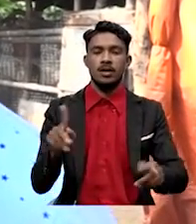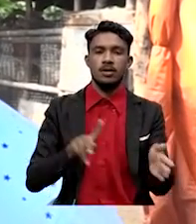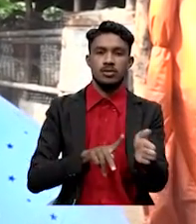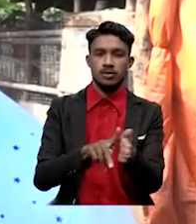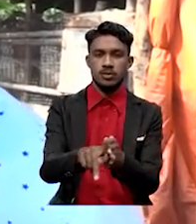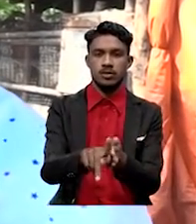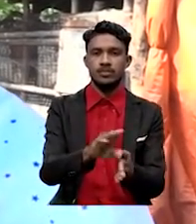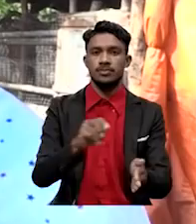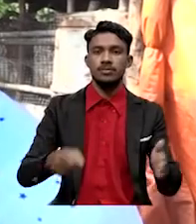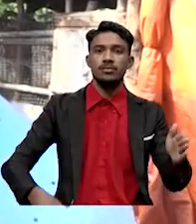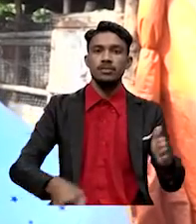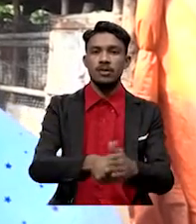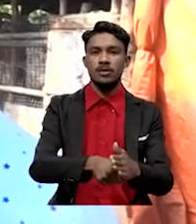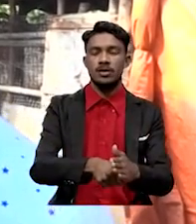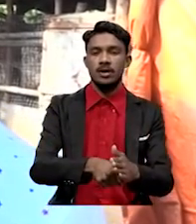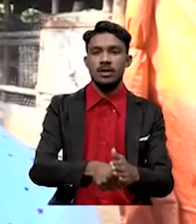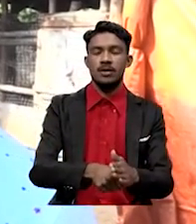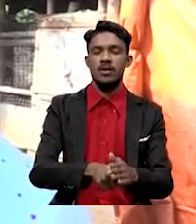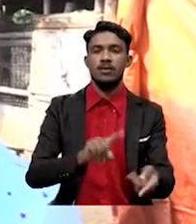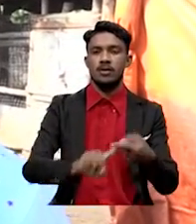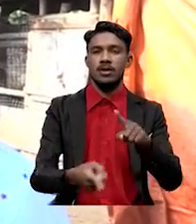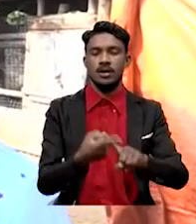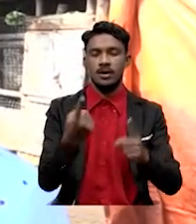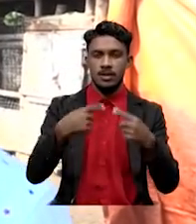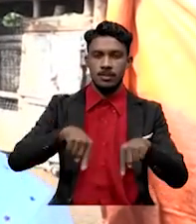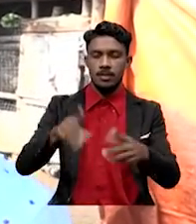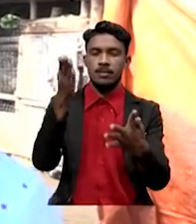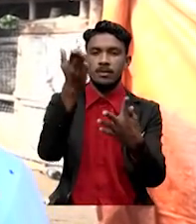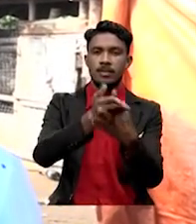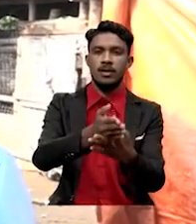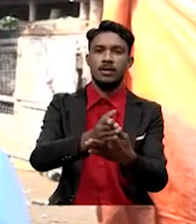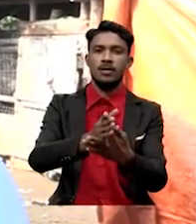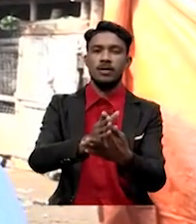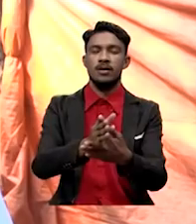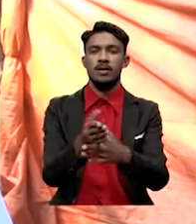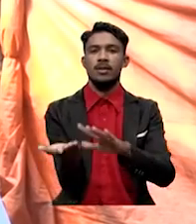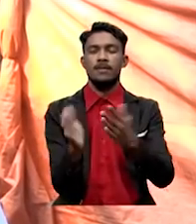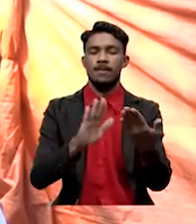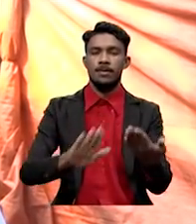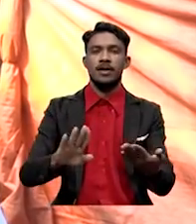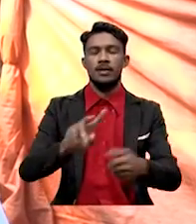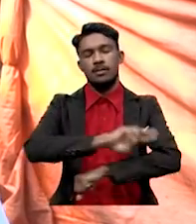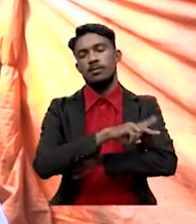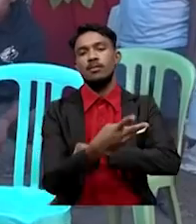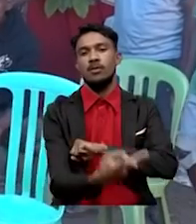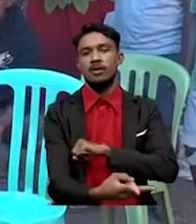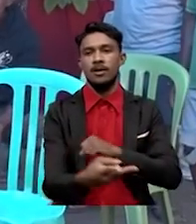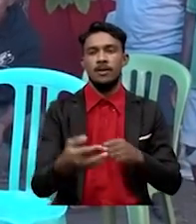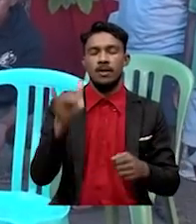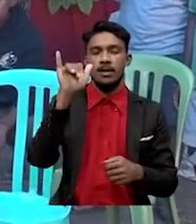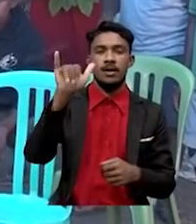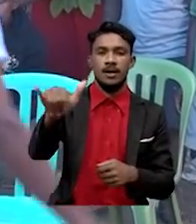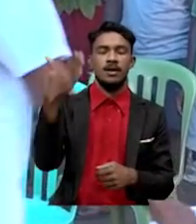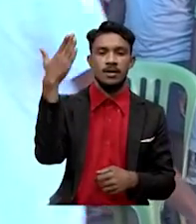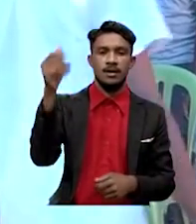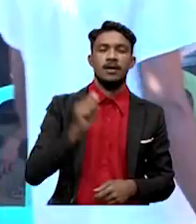hore kolegane tama bama mun helarang wing mon sira hare rang larang ni helai mutin